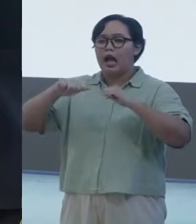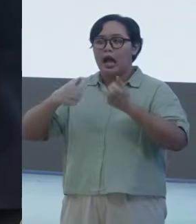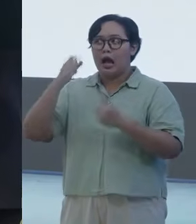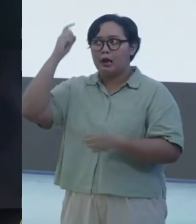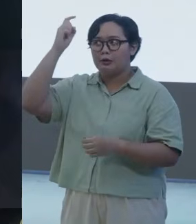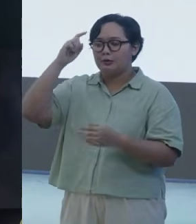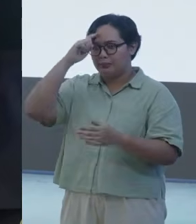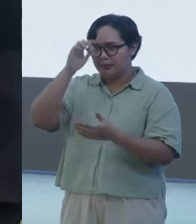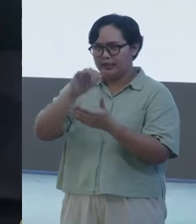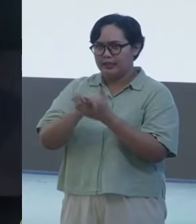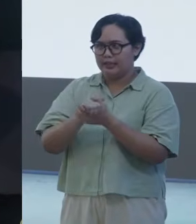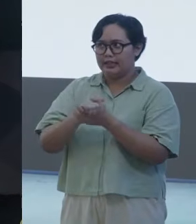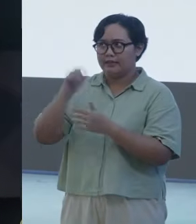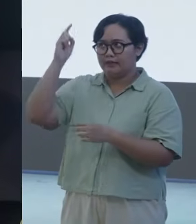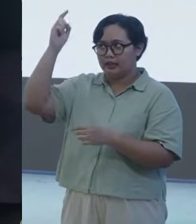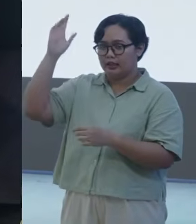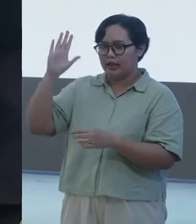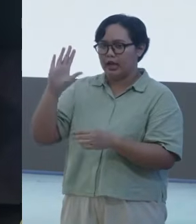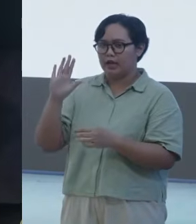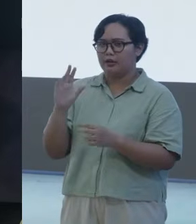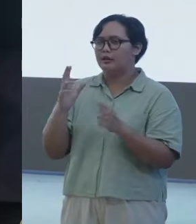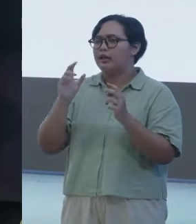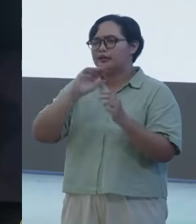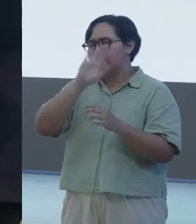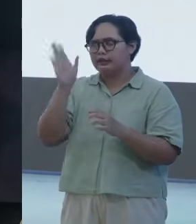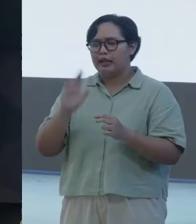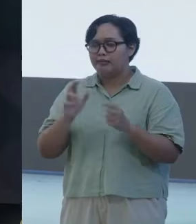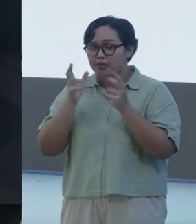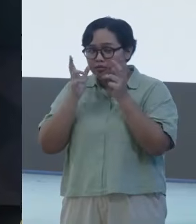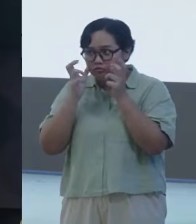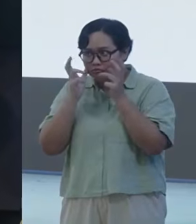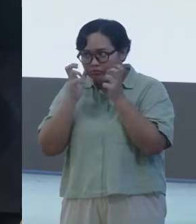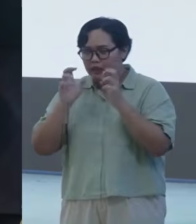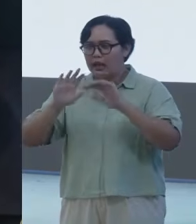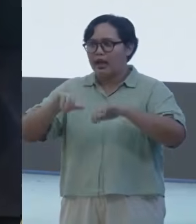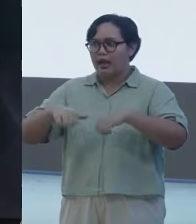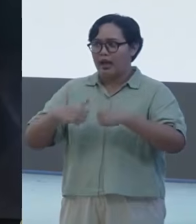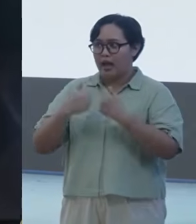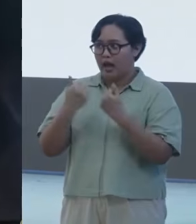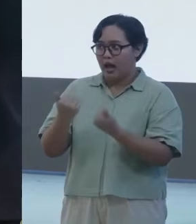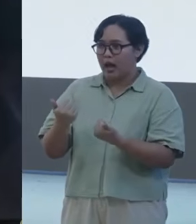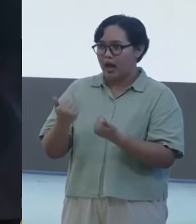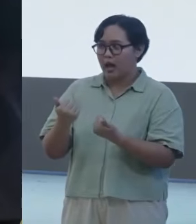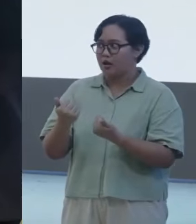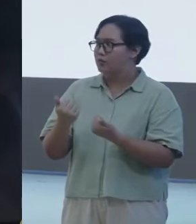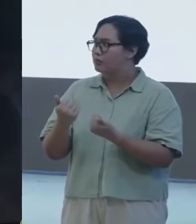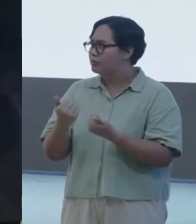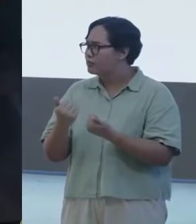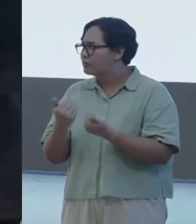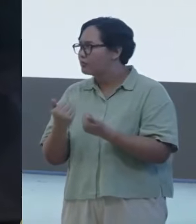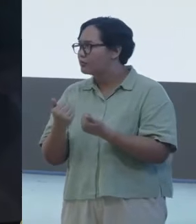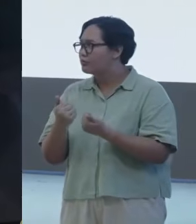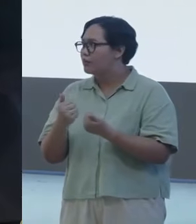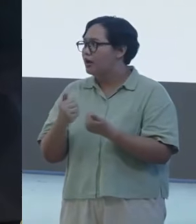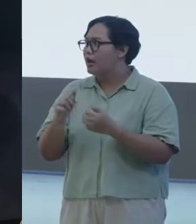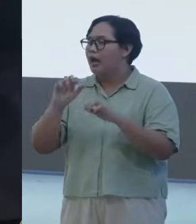of whom they have never heard? And how are they to hear without someone preaching?